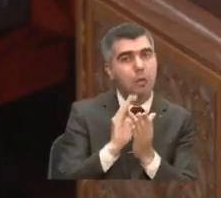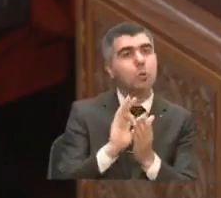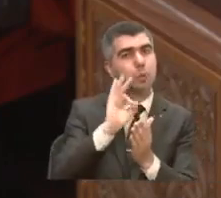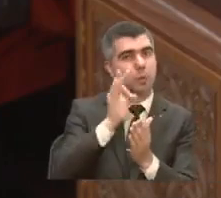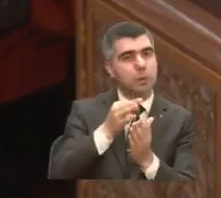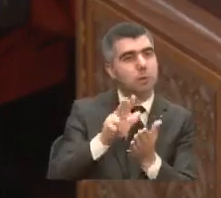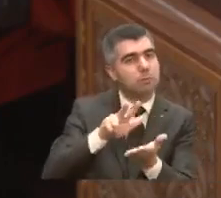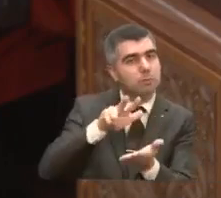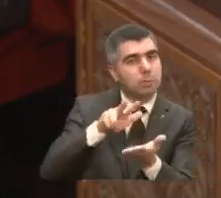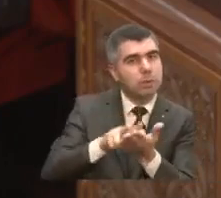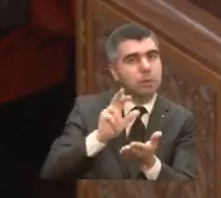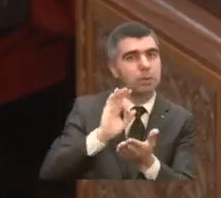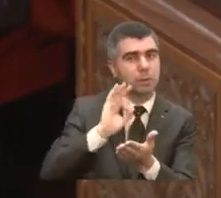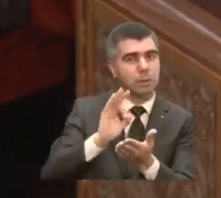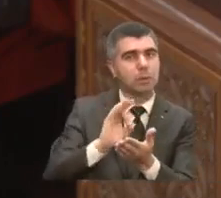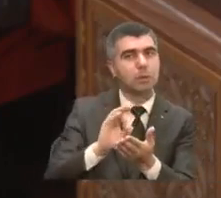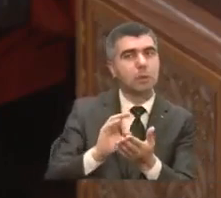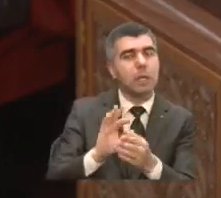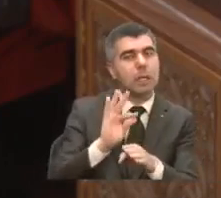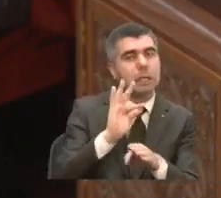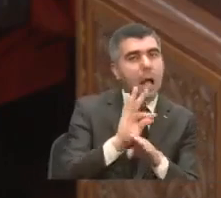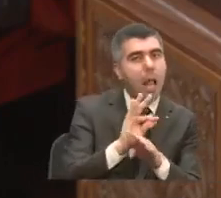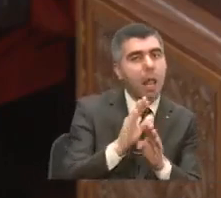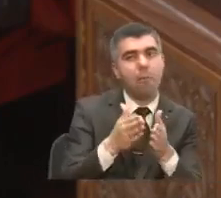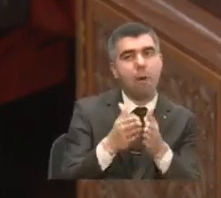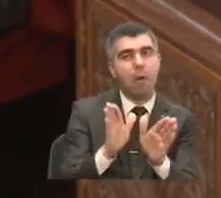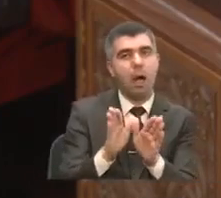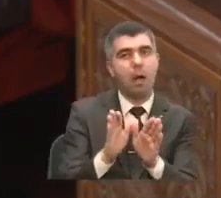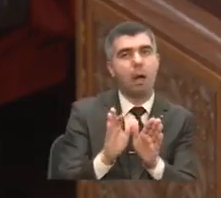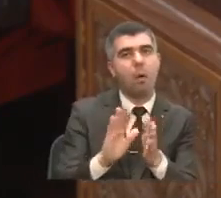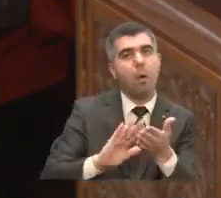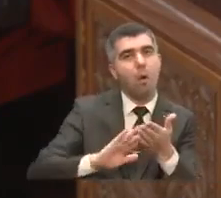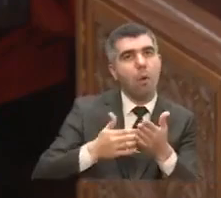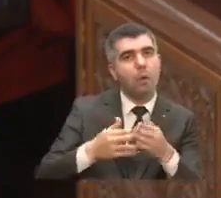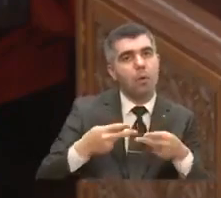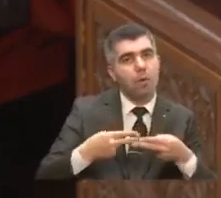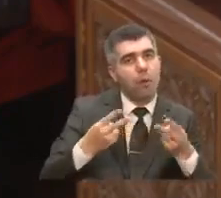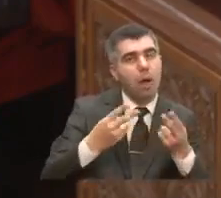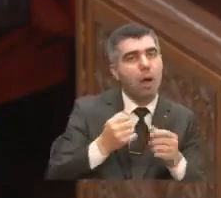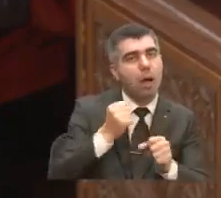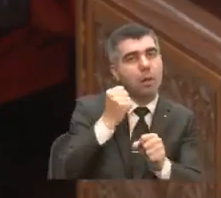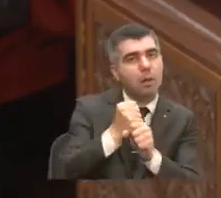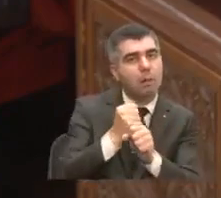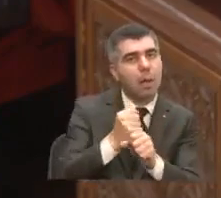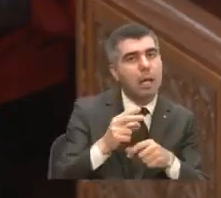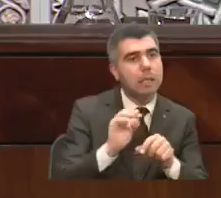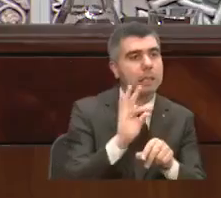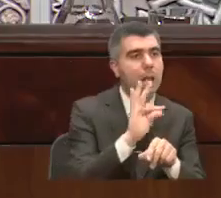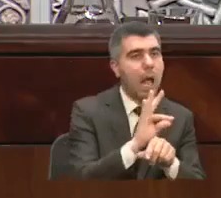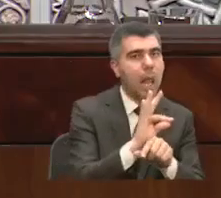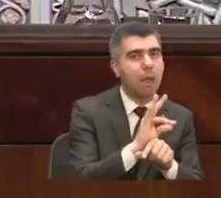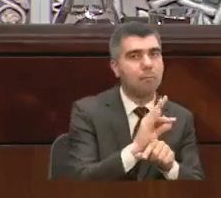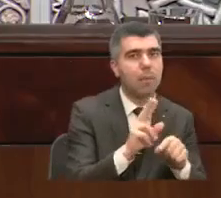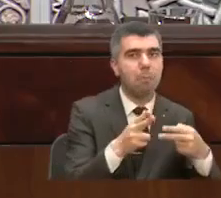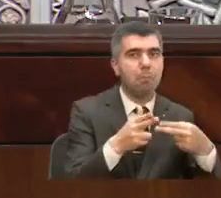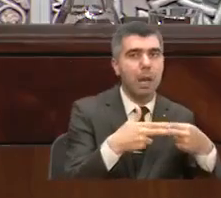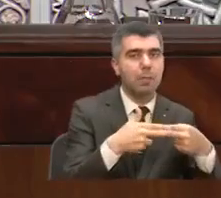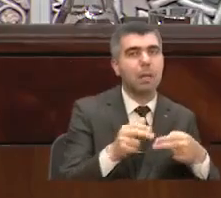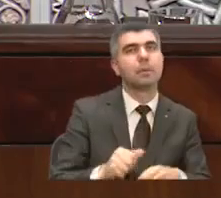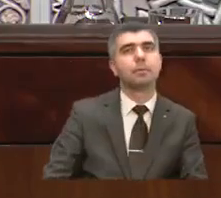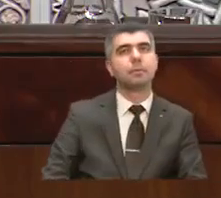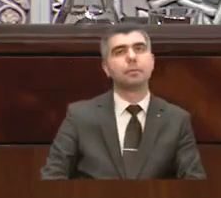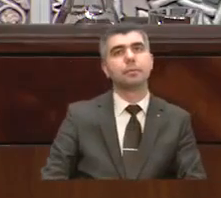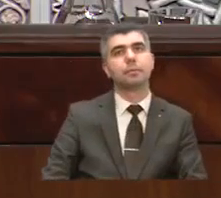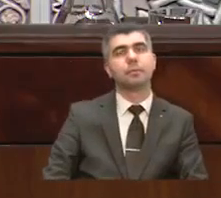ترخيصا مباشرا لفتح المؤسسه ولمزاوله المهنه ديال تعليم السياقه. شكرا سيد